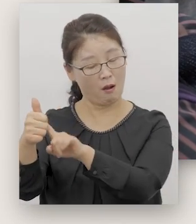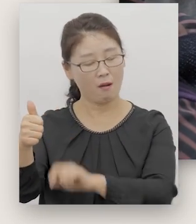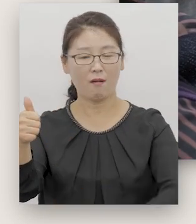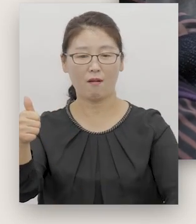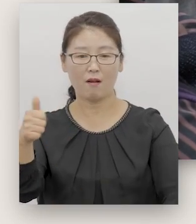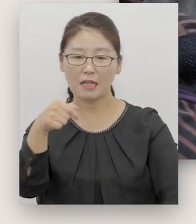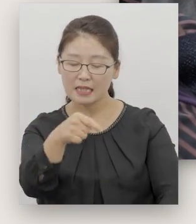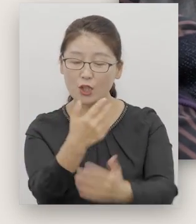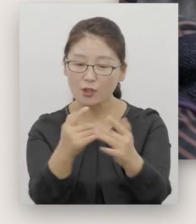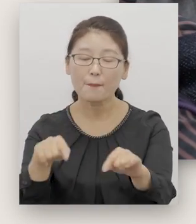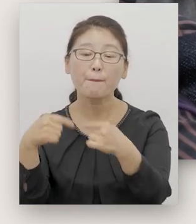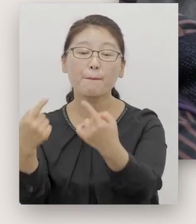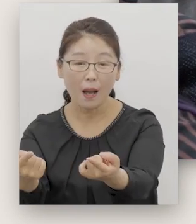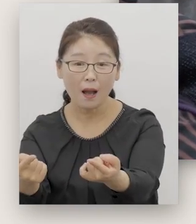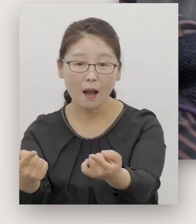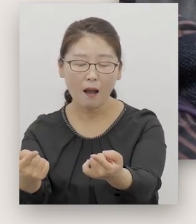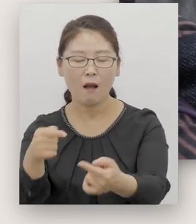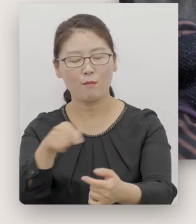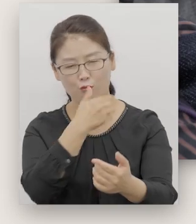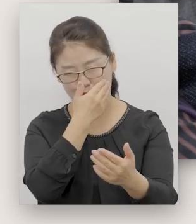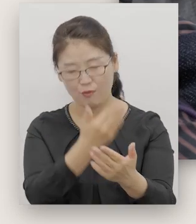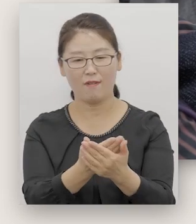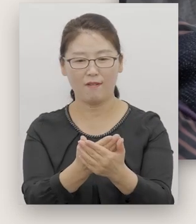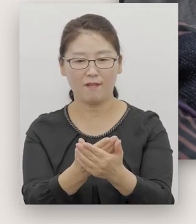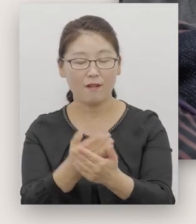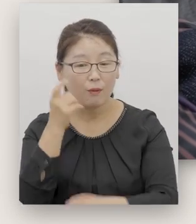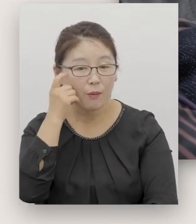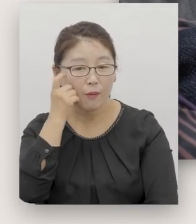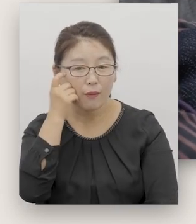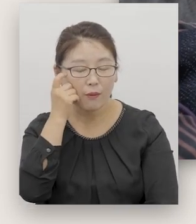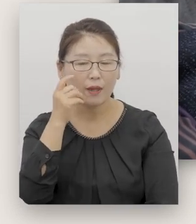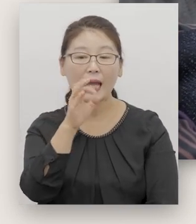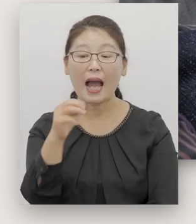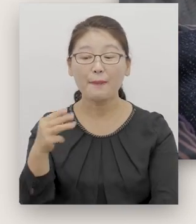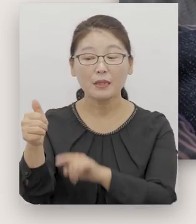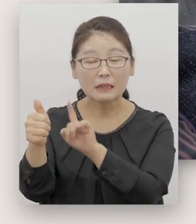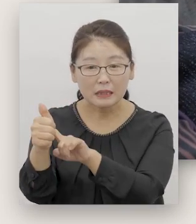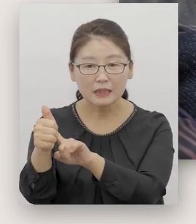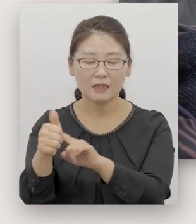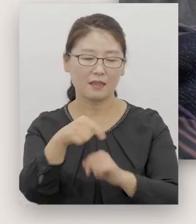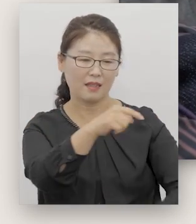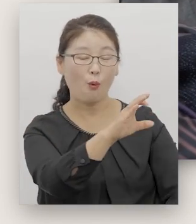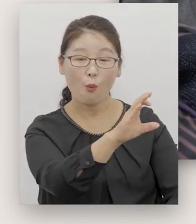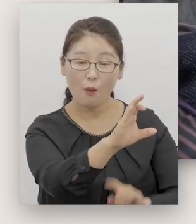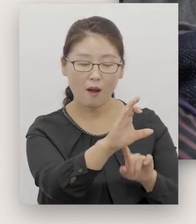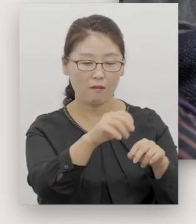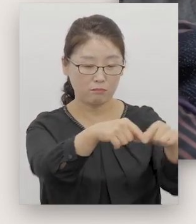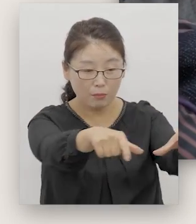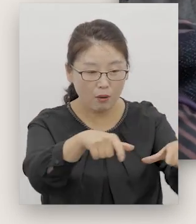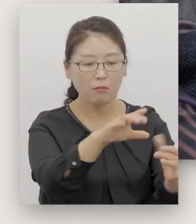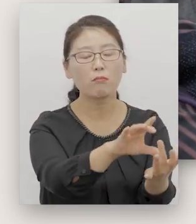이 작업을 전시장으로 가져온 것은 굉장히 의미가 있습니다. 왜냐하면 알머트 씨는 이 변기를 선택했기 때문입니다. 아까 말씀드렸던